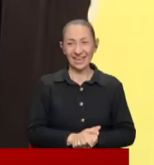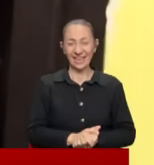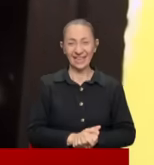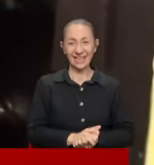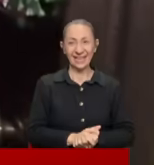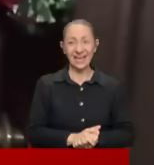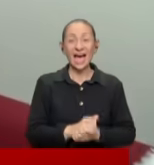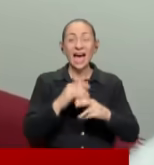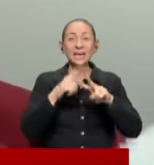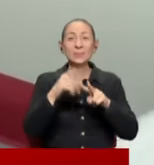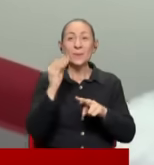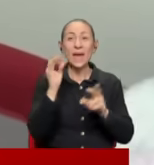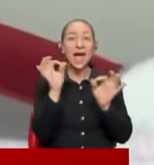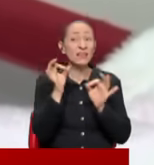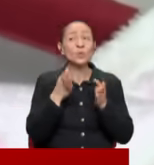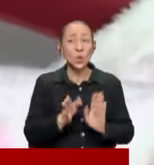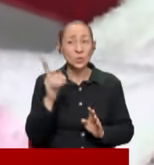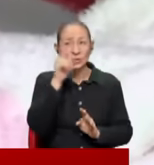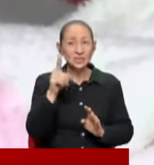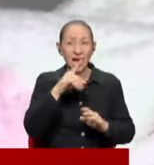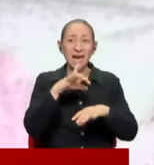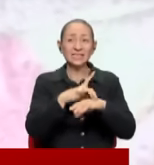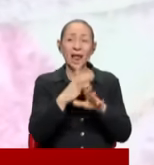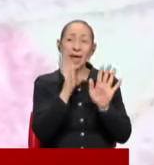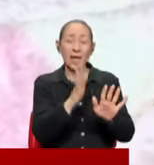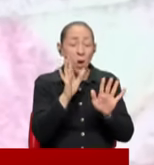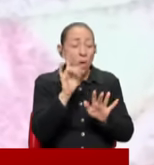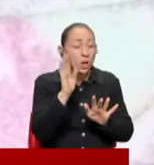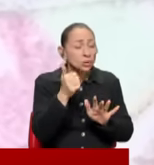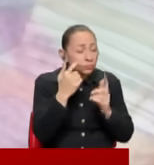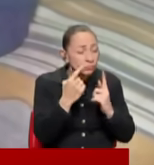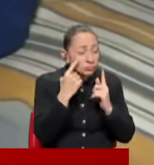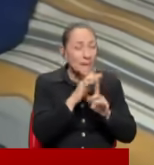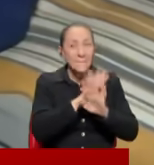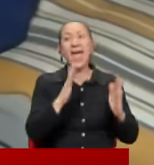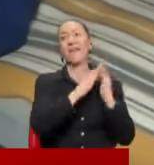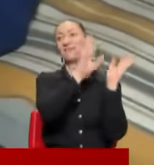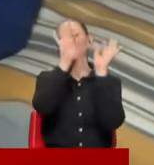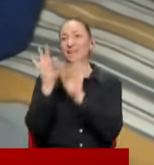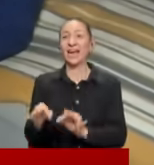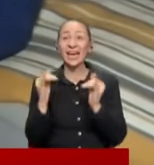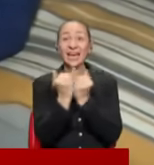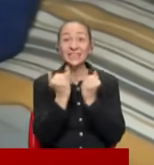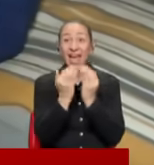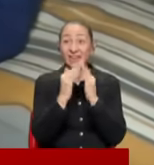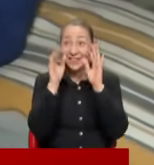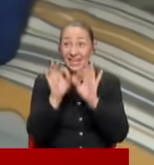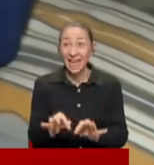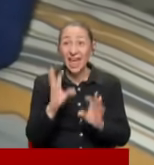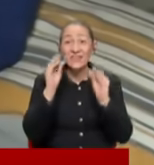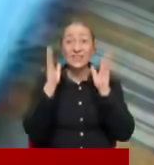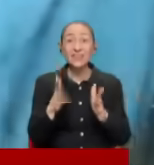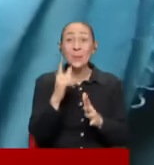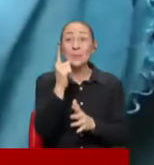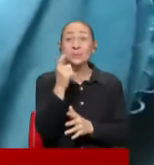geldi. Asmin bebek erken doğduğu için hastanedeydi. 14 gün sonra yuvasına döndü. Kardeşinin eve gelmesine de en